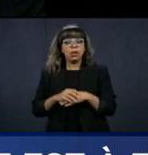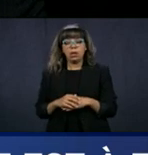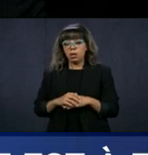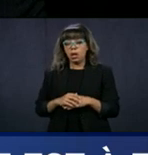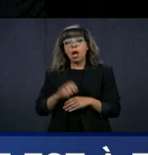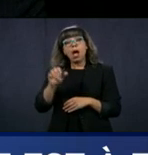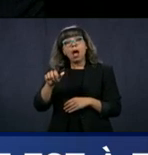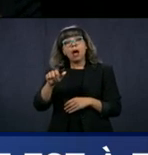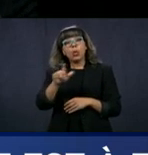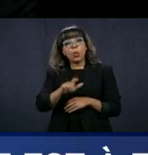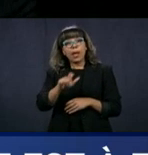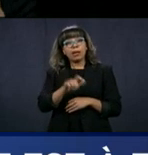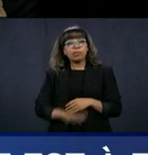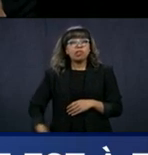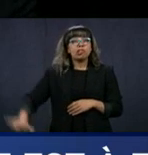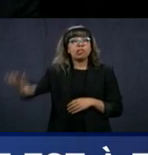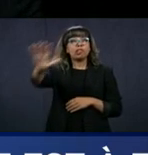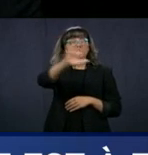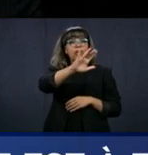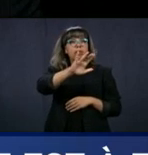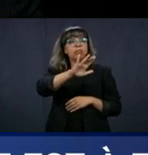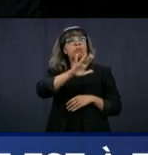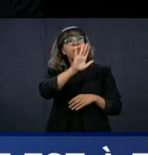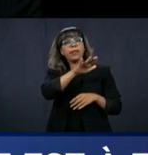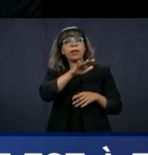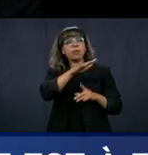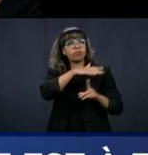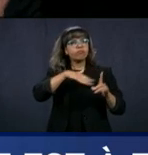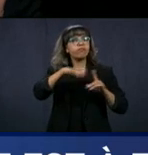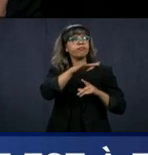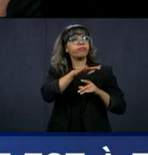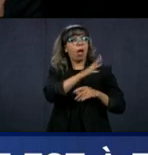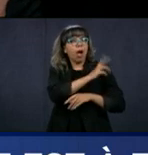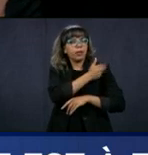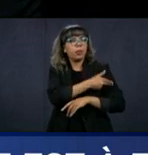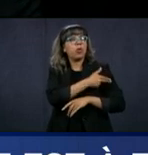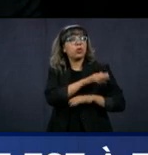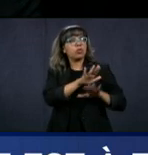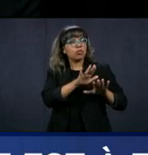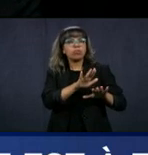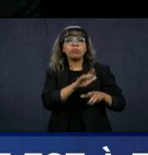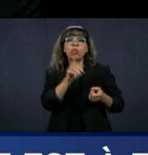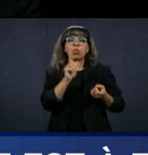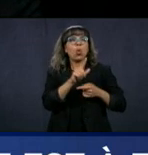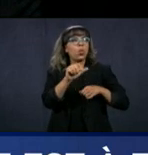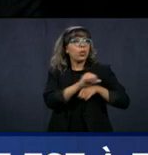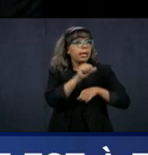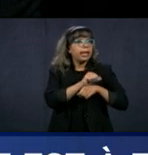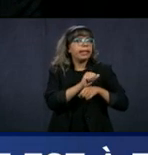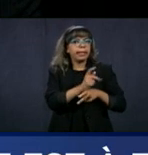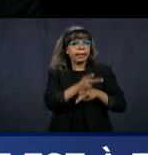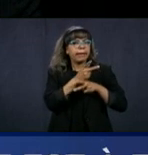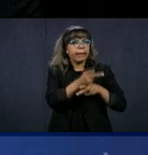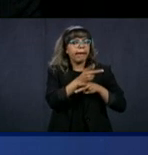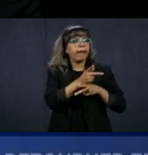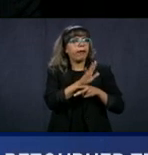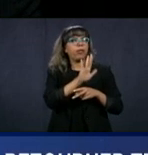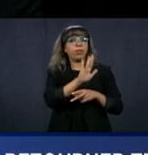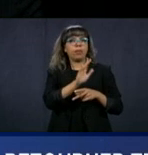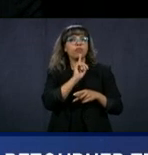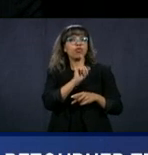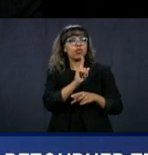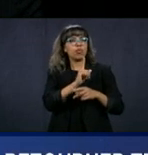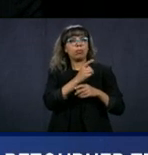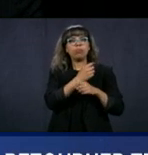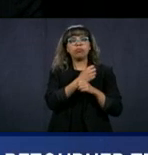prises au sérieux. Il n'y a pas de risque. Les gens sont dans les hôpitaux et c'est très bien contrôlé. Il y a